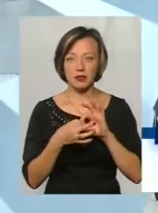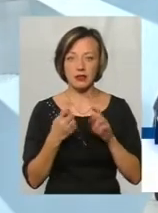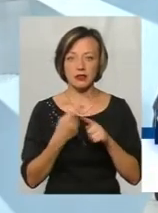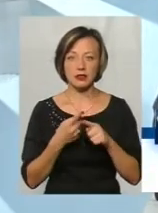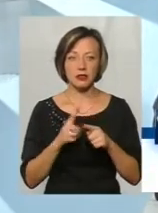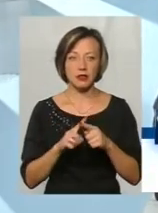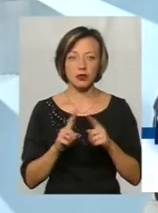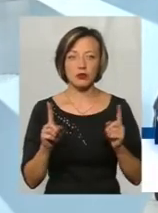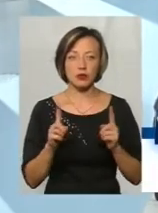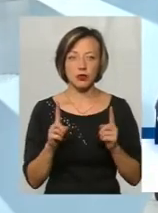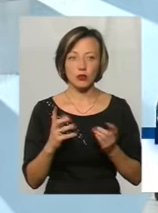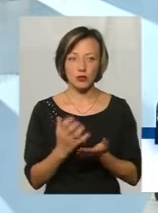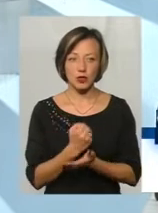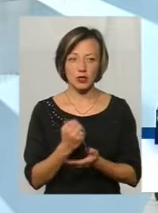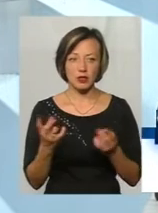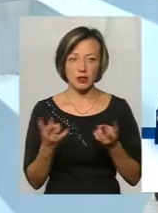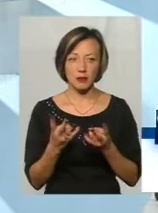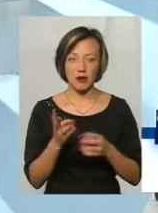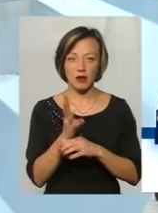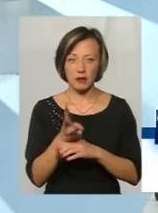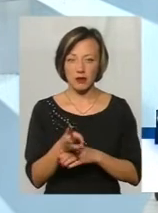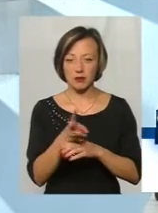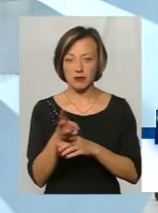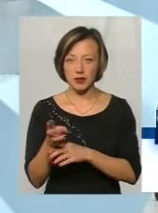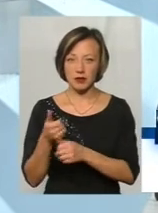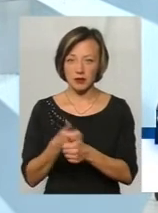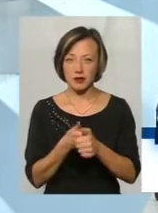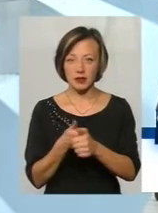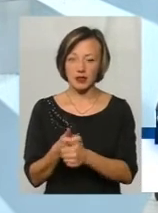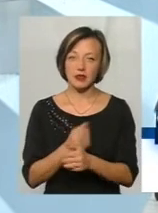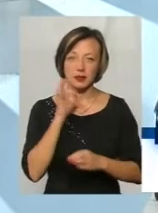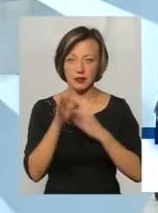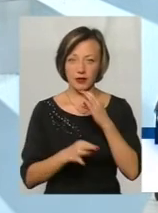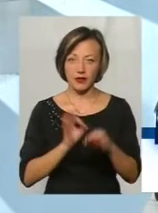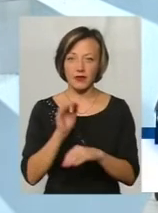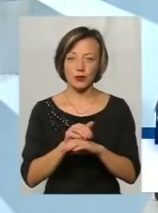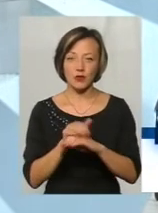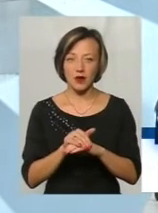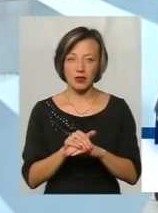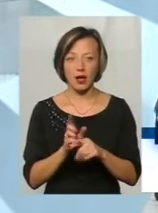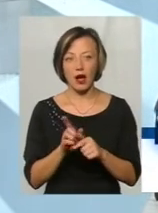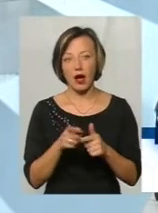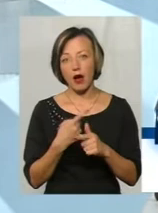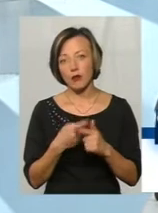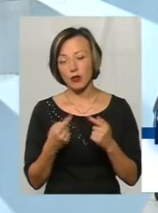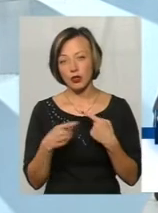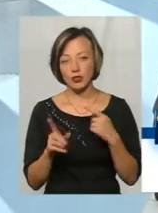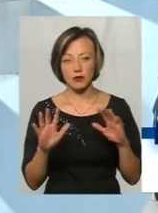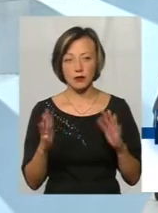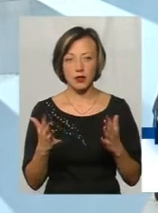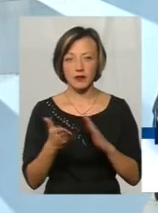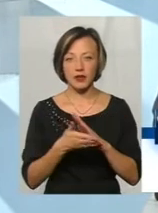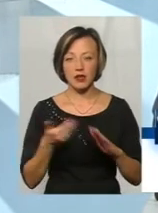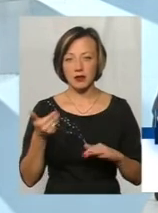що, особі тобі виходить, треба брати цю камеру, ходити позаду коня цілий день і фіксувати. Або ж інший випадок, викликати